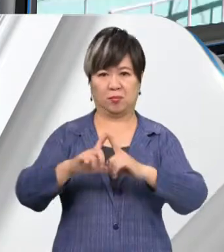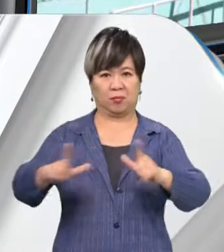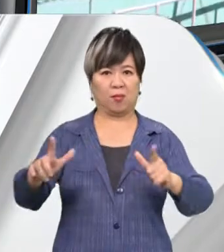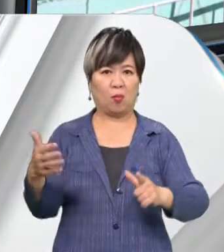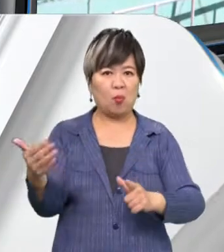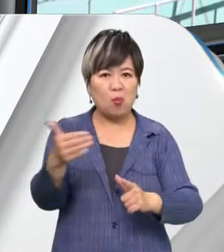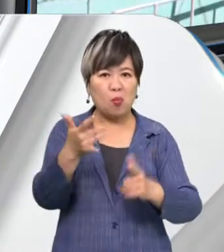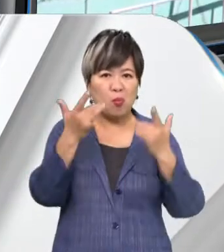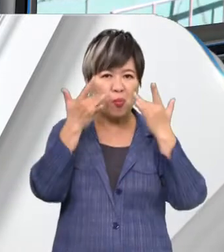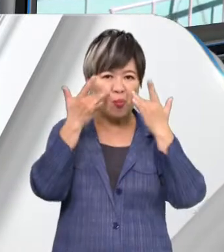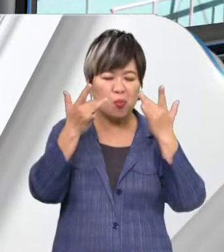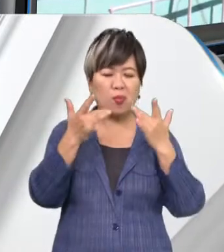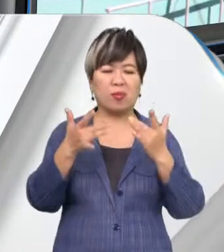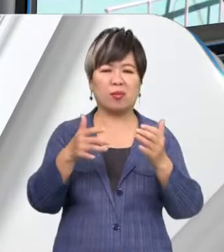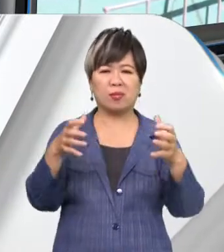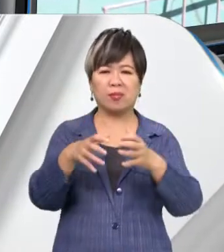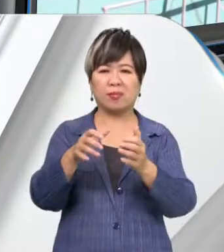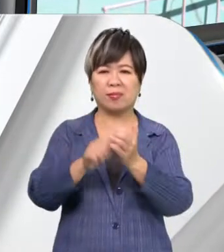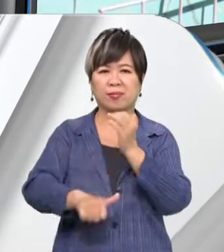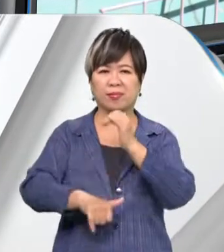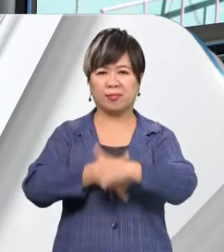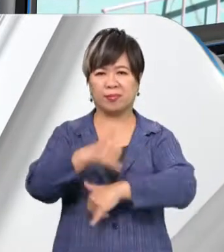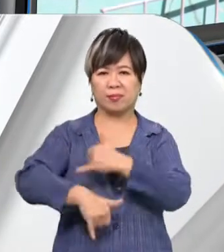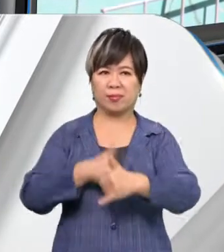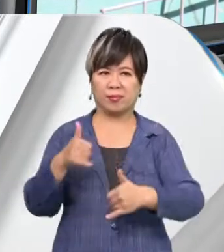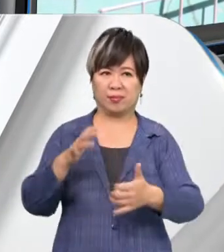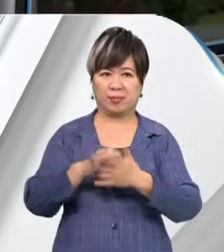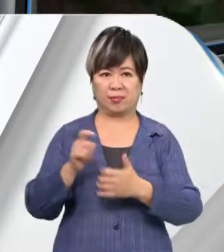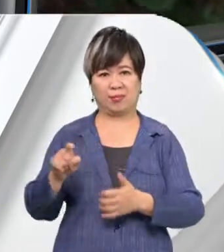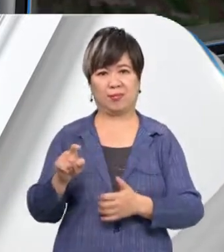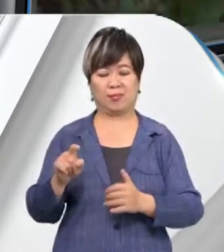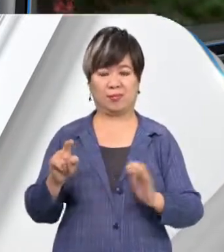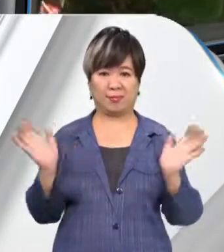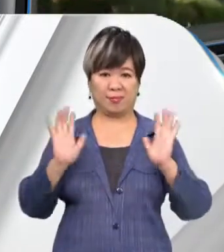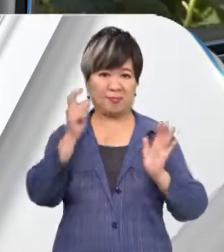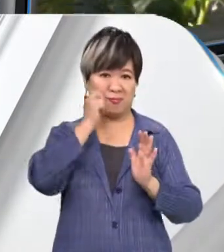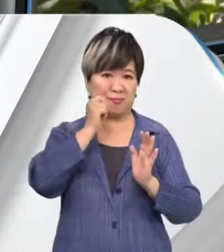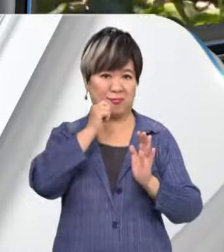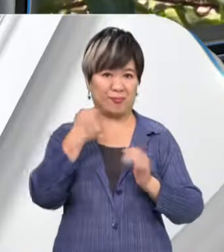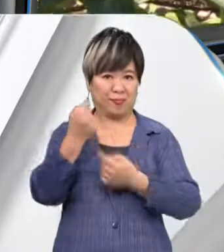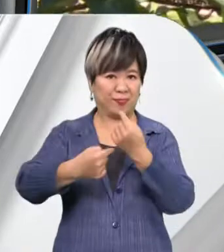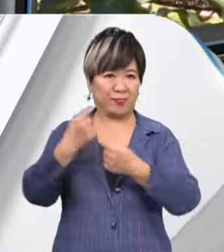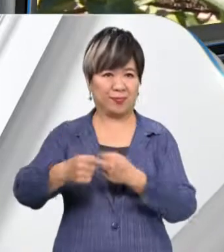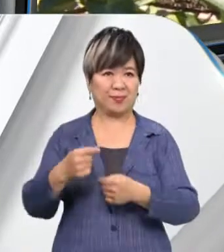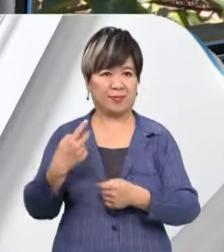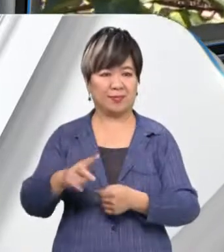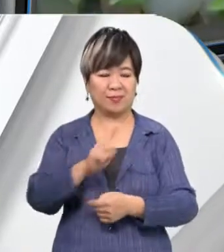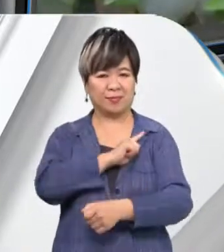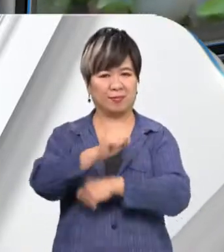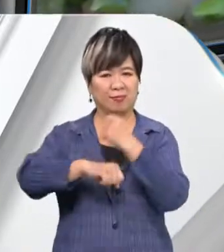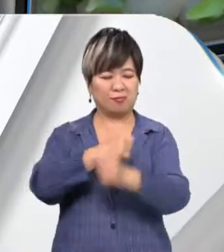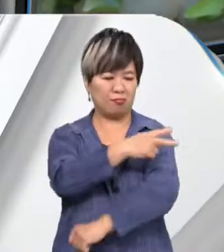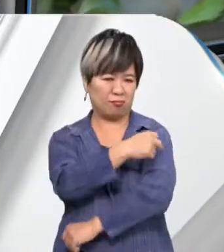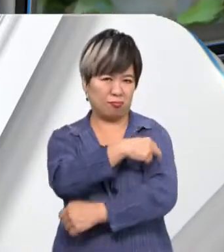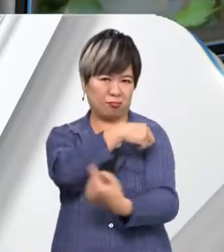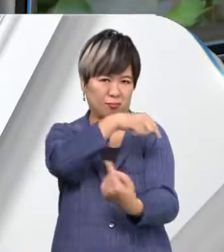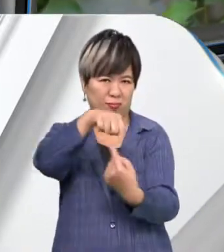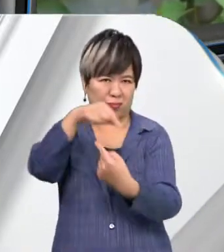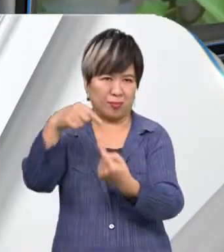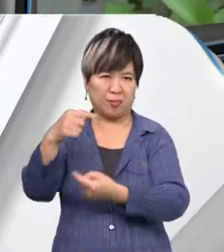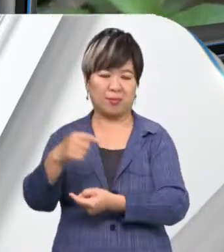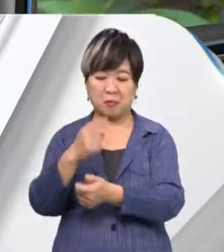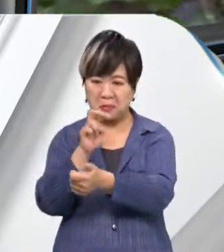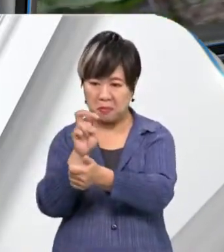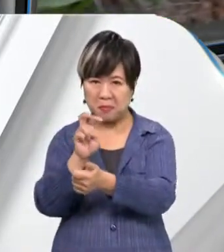强势内通。后教也老健同学热情参加，你也学生啊，阿咪参加轮班来壮